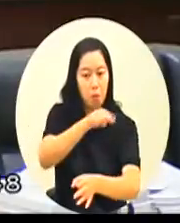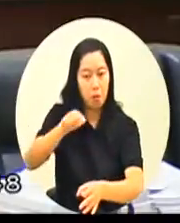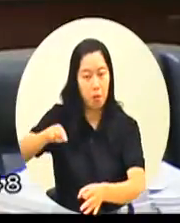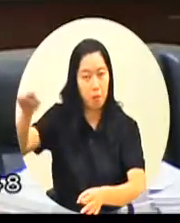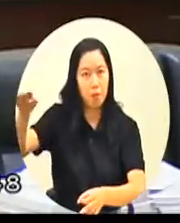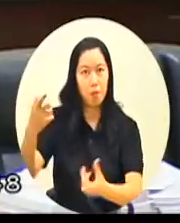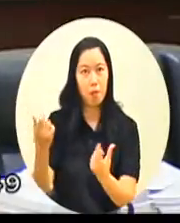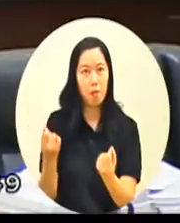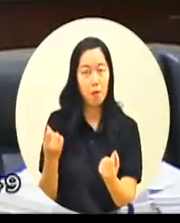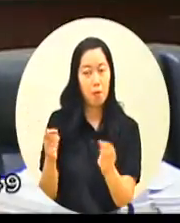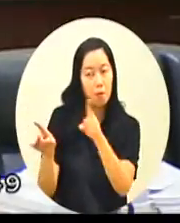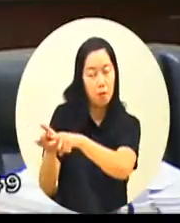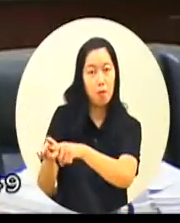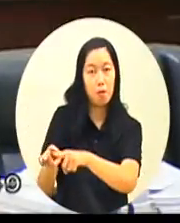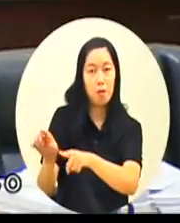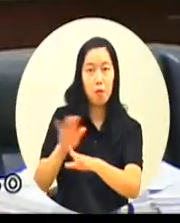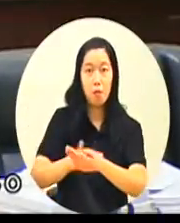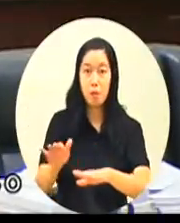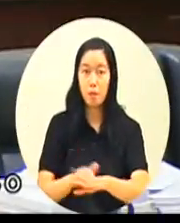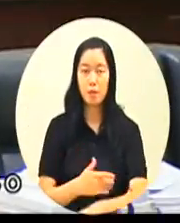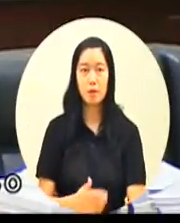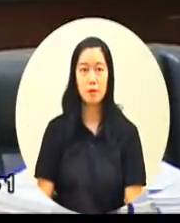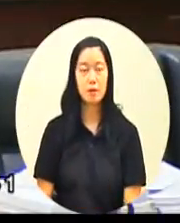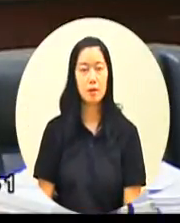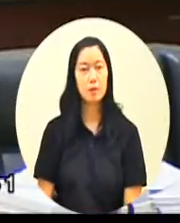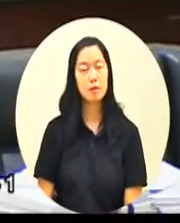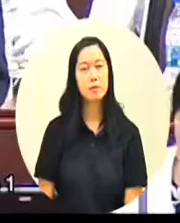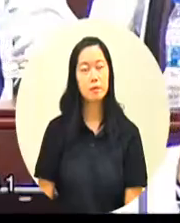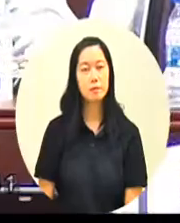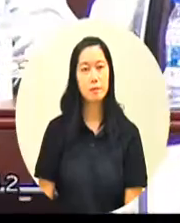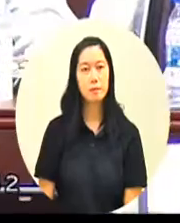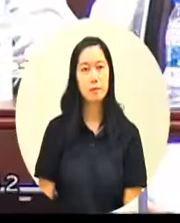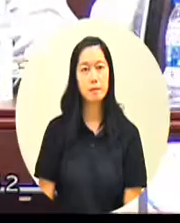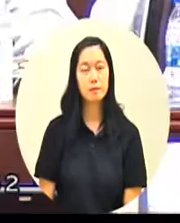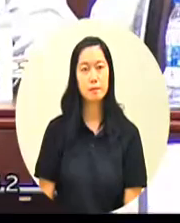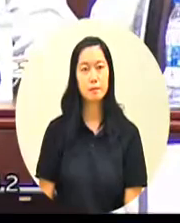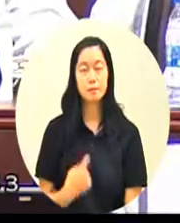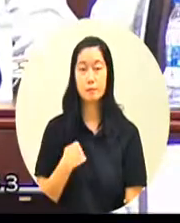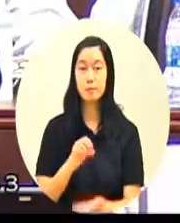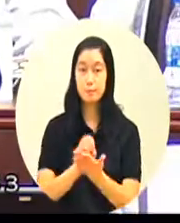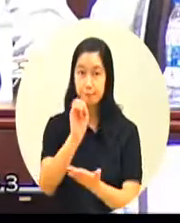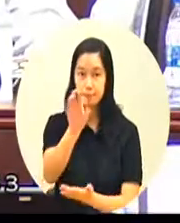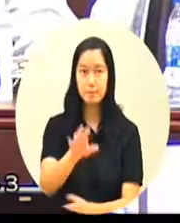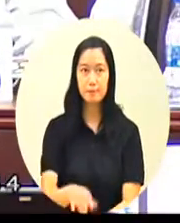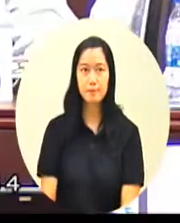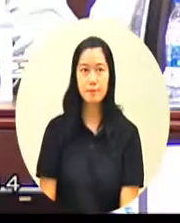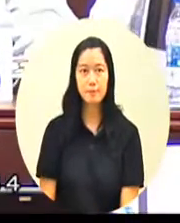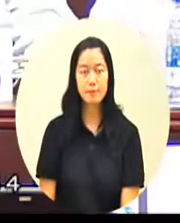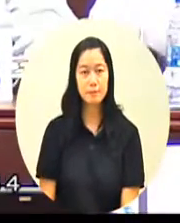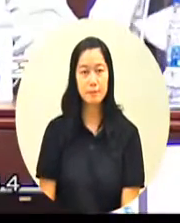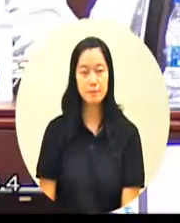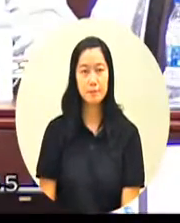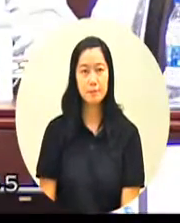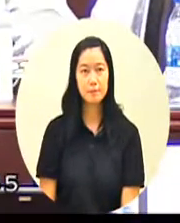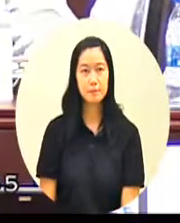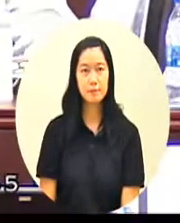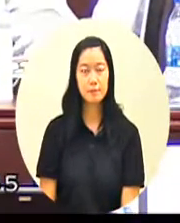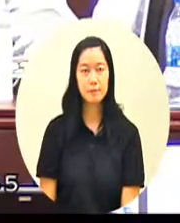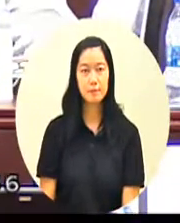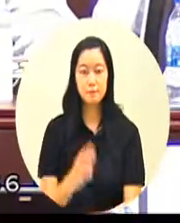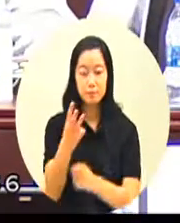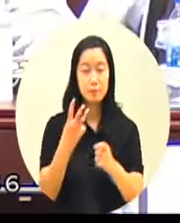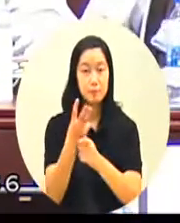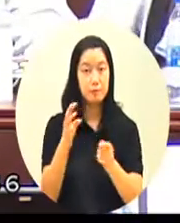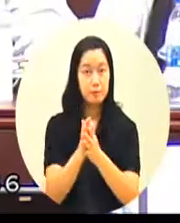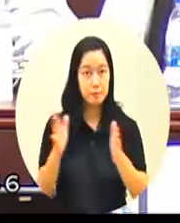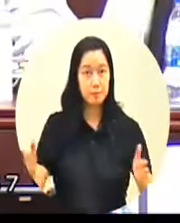照地价税这样大的幅度？ 跟郑议员报告 我们这三年房屋